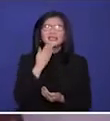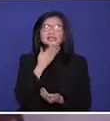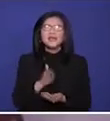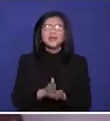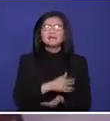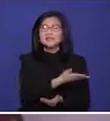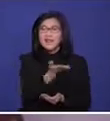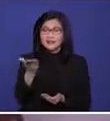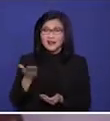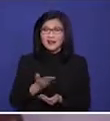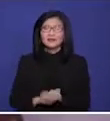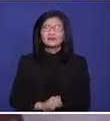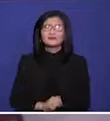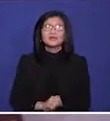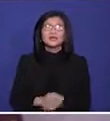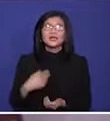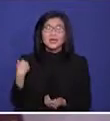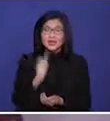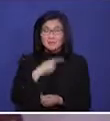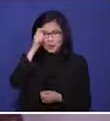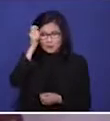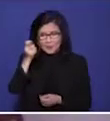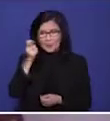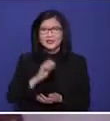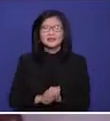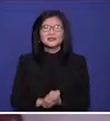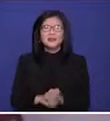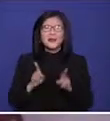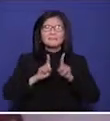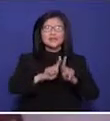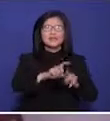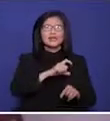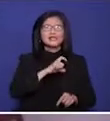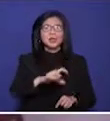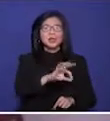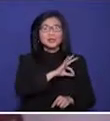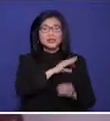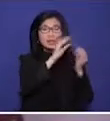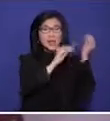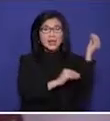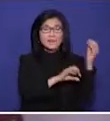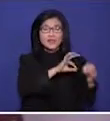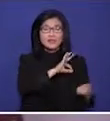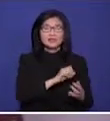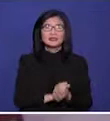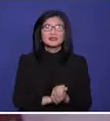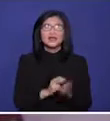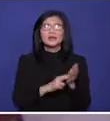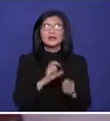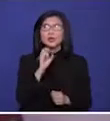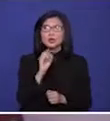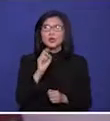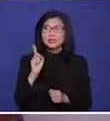semua. Yang kami hormati, pasangan calon presiden dan wakil presiden nomor urut